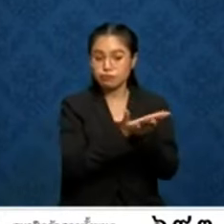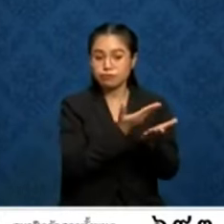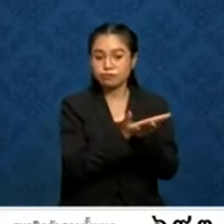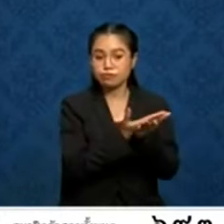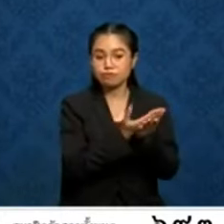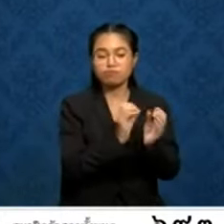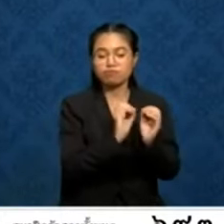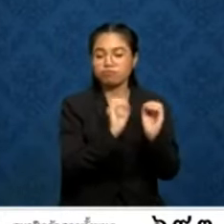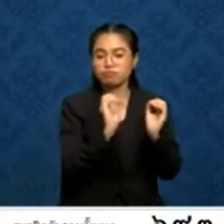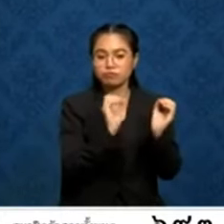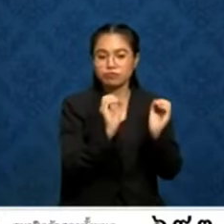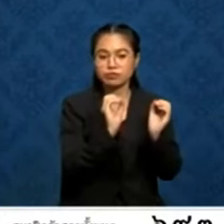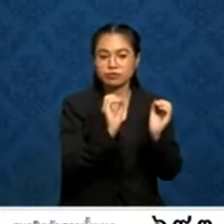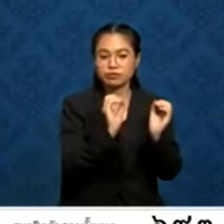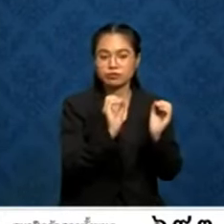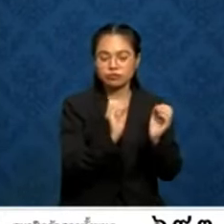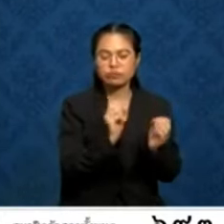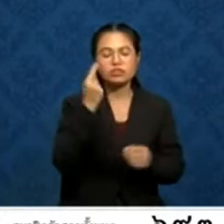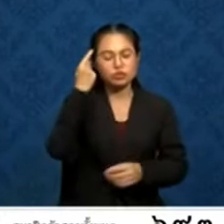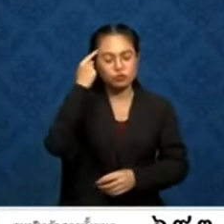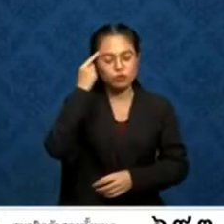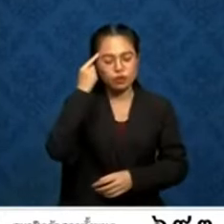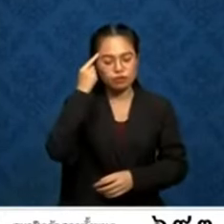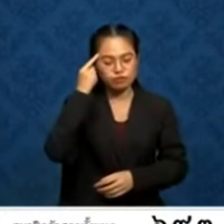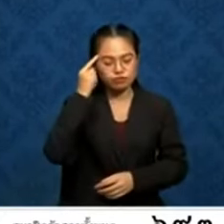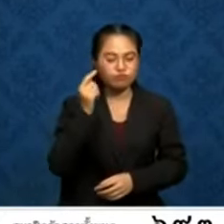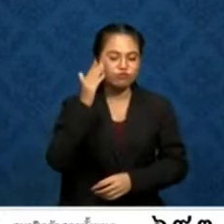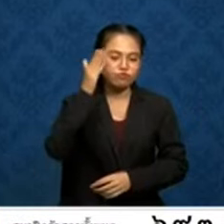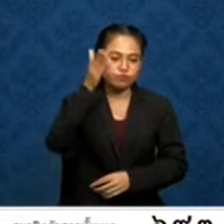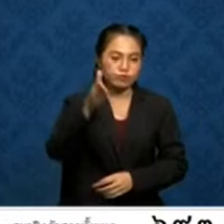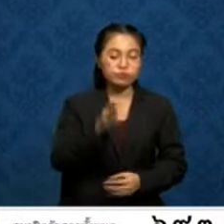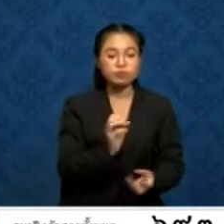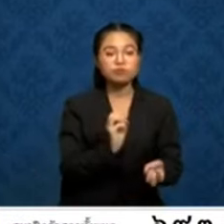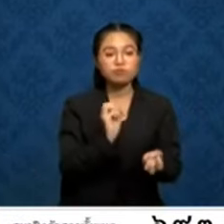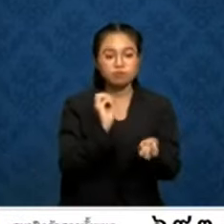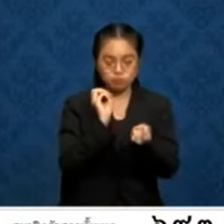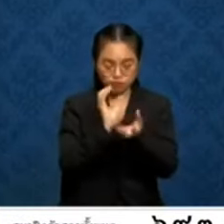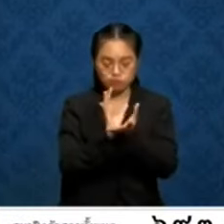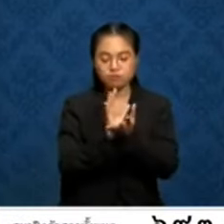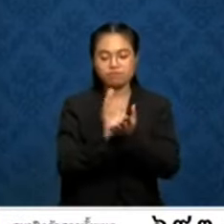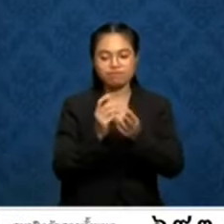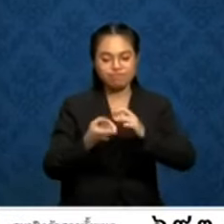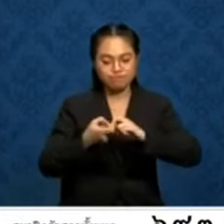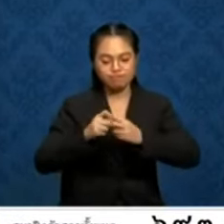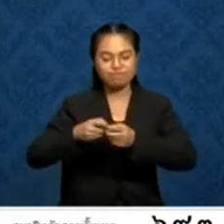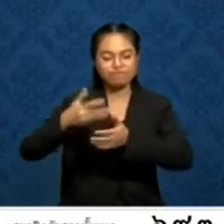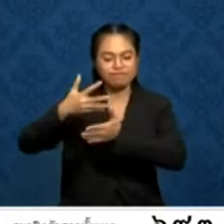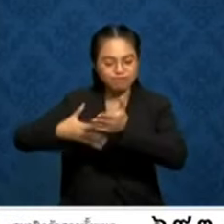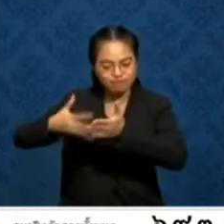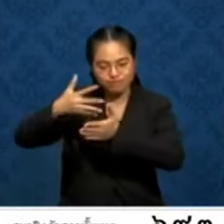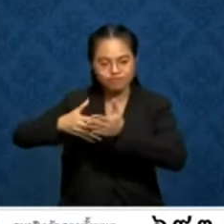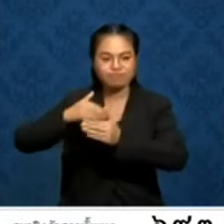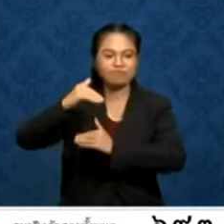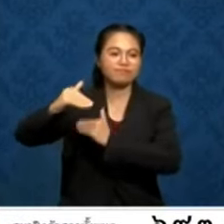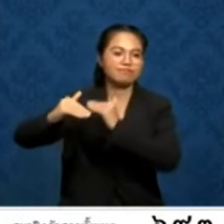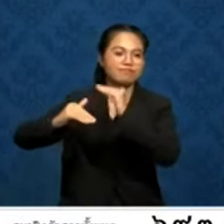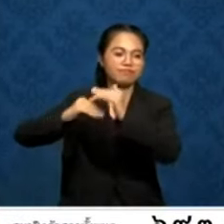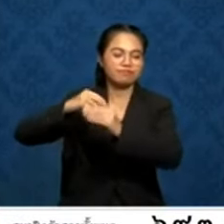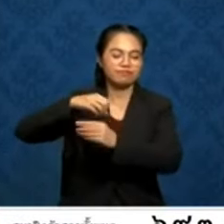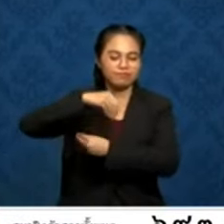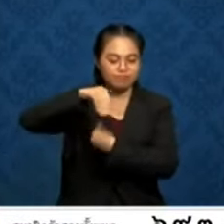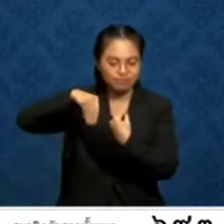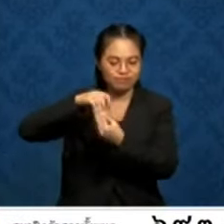ขยายตัวทางเศรษฐกิจคาดว่าประเทศจะมีอัตราการเติบโตทางเศรษฐกิจอยู่ในระดับไม่เกินร้อย